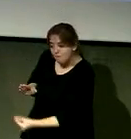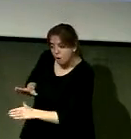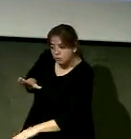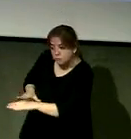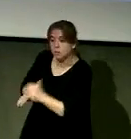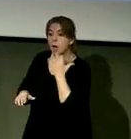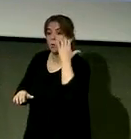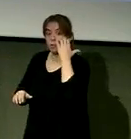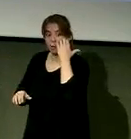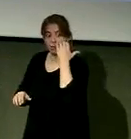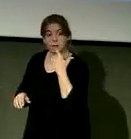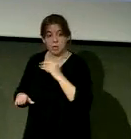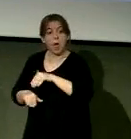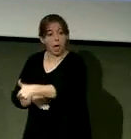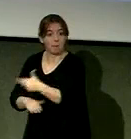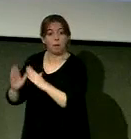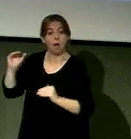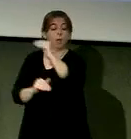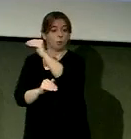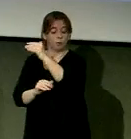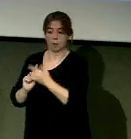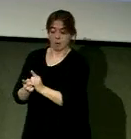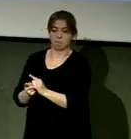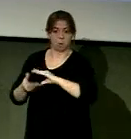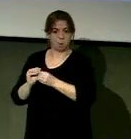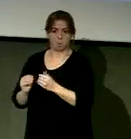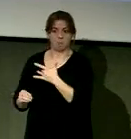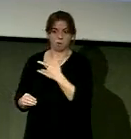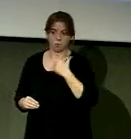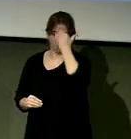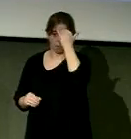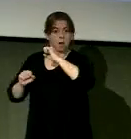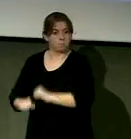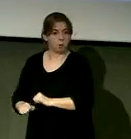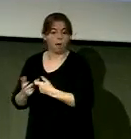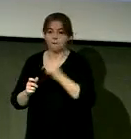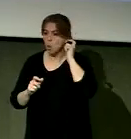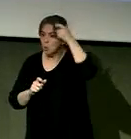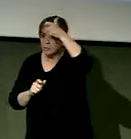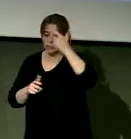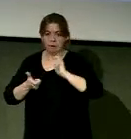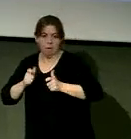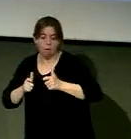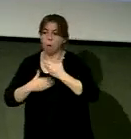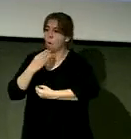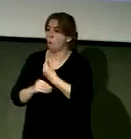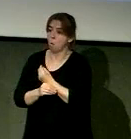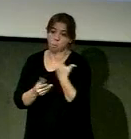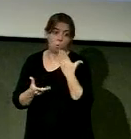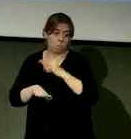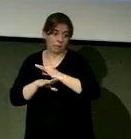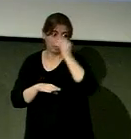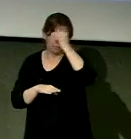de troubles de la santé mentale à l'âge adulte. Ça peut être des troubles cognitifs, ça peut être des maladies